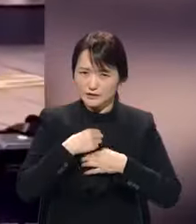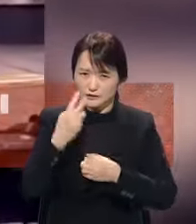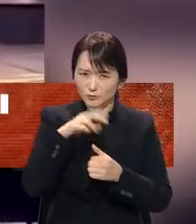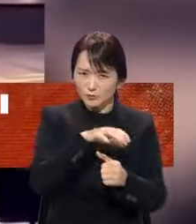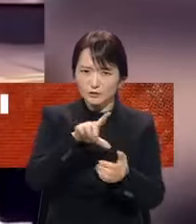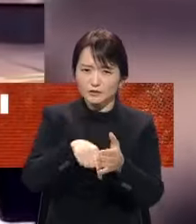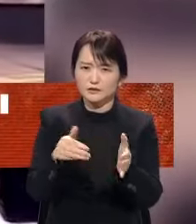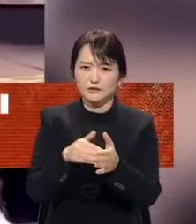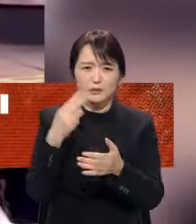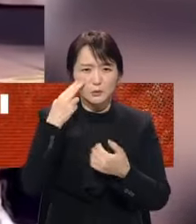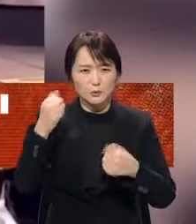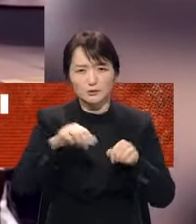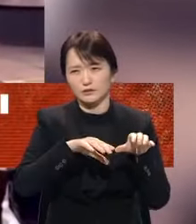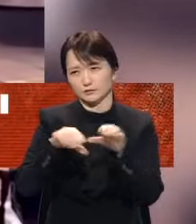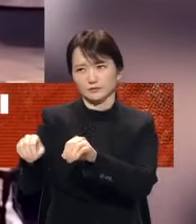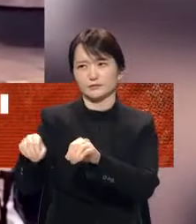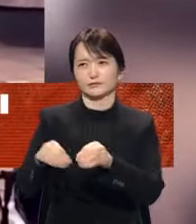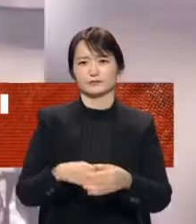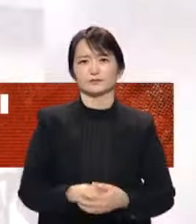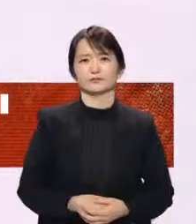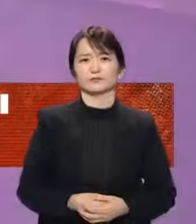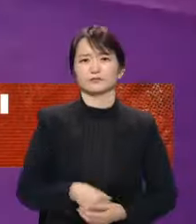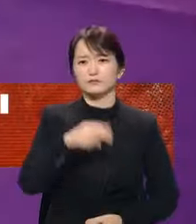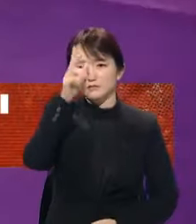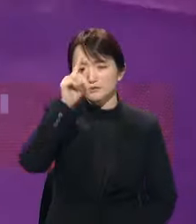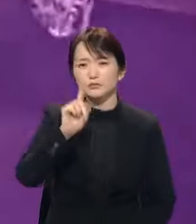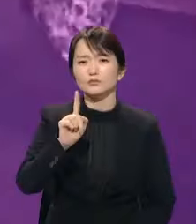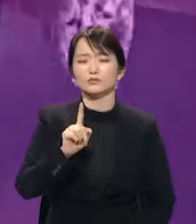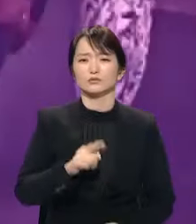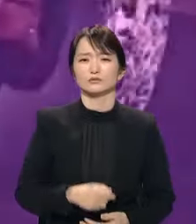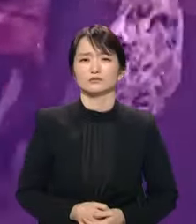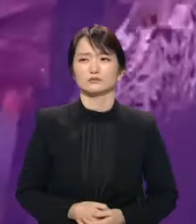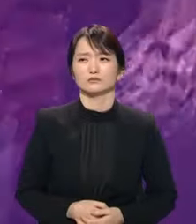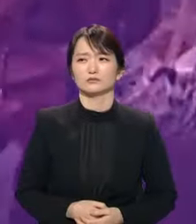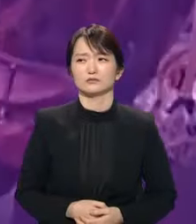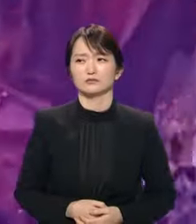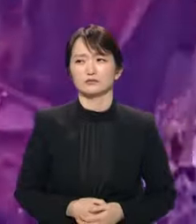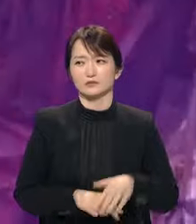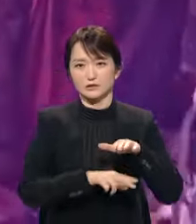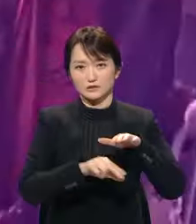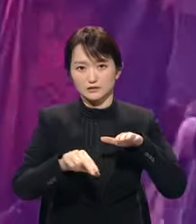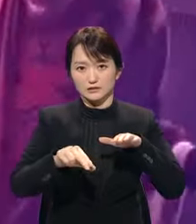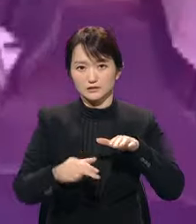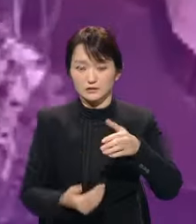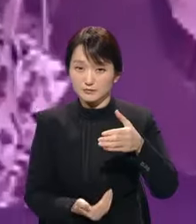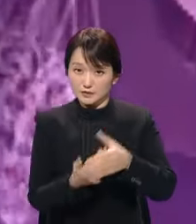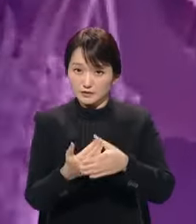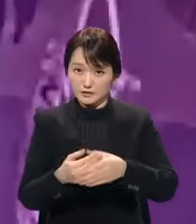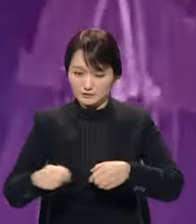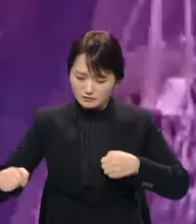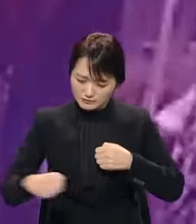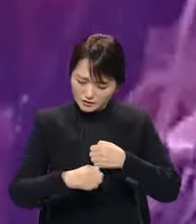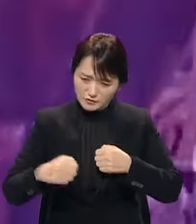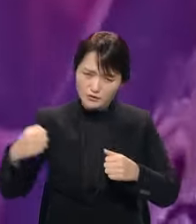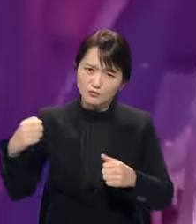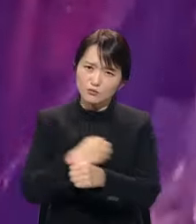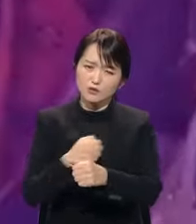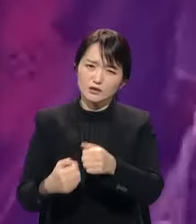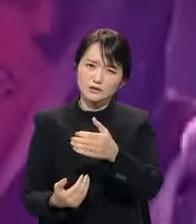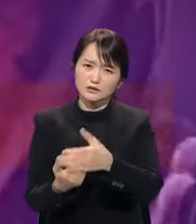때까지 이 공연을 멈추기로 했습니다. 아니, 경찰 뭐해 경찰? 네, 경찰 역시 지하철에서 벌어지는 연주자 폭행 사고에는